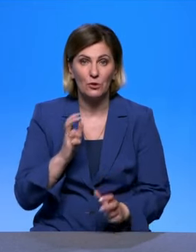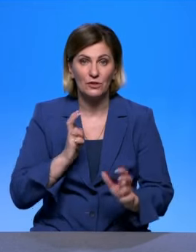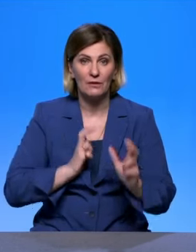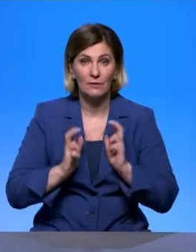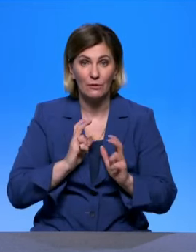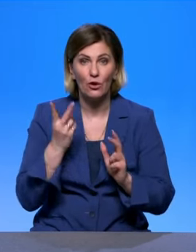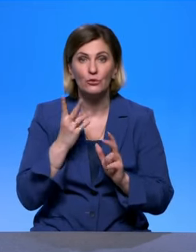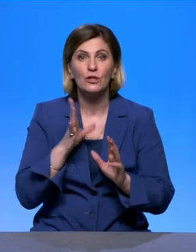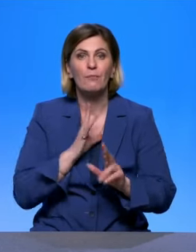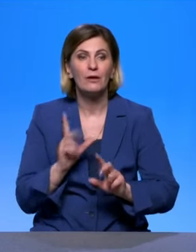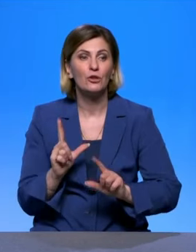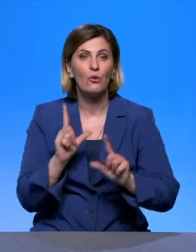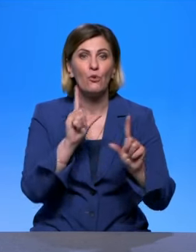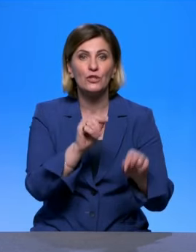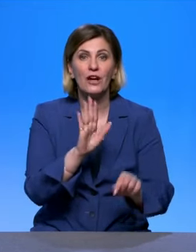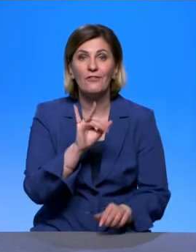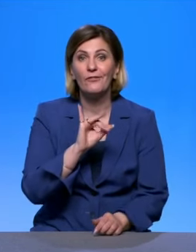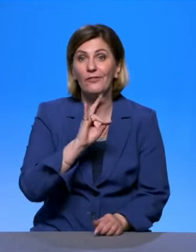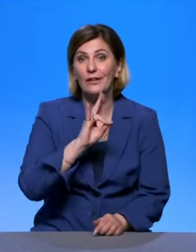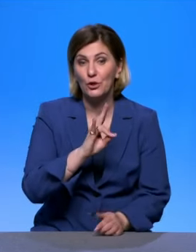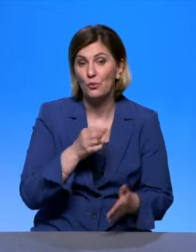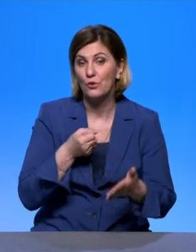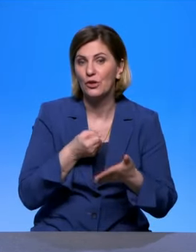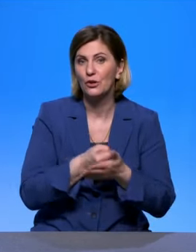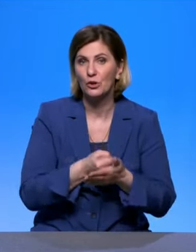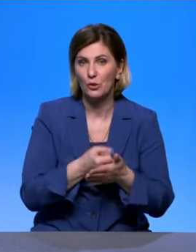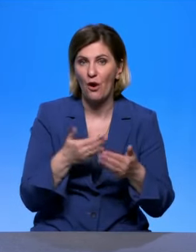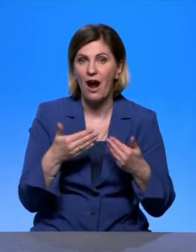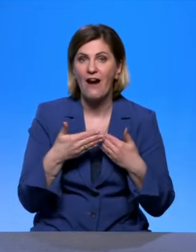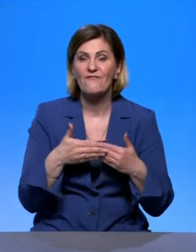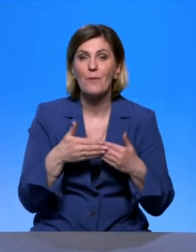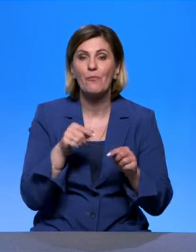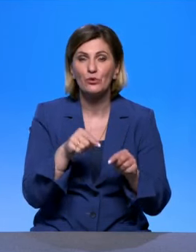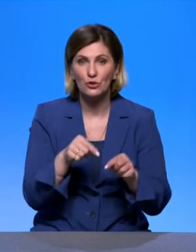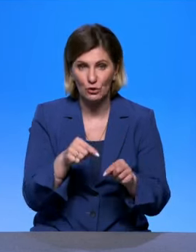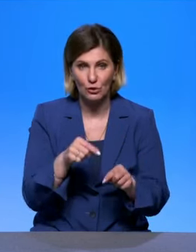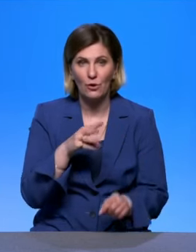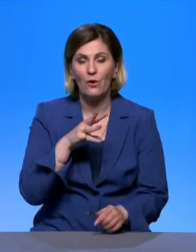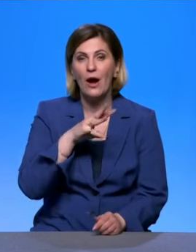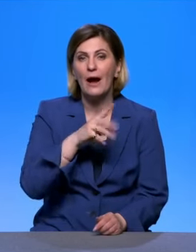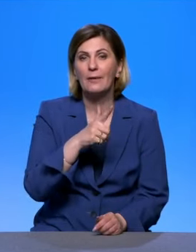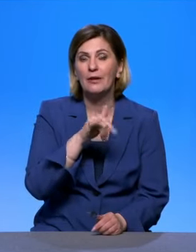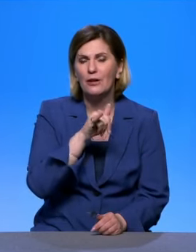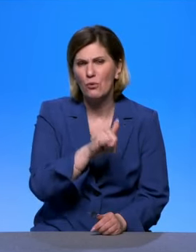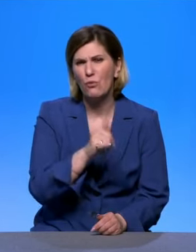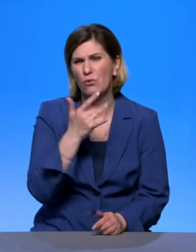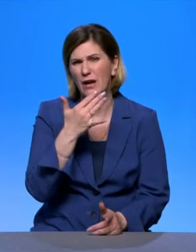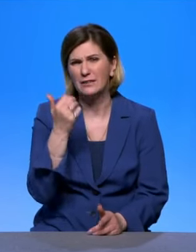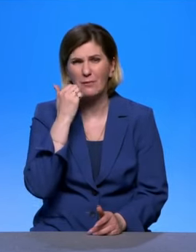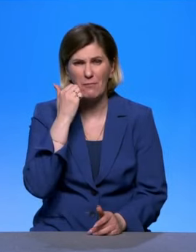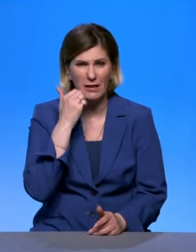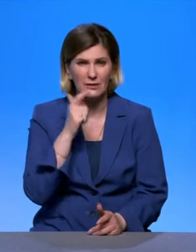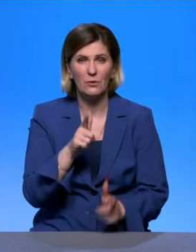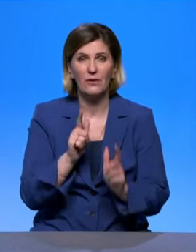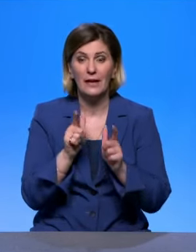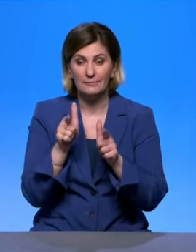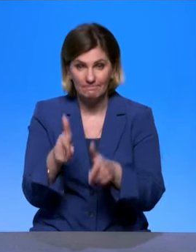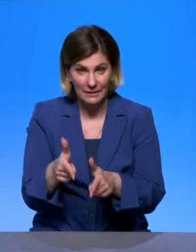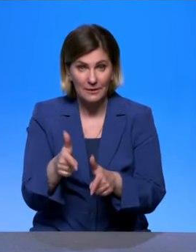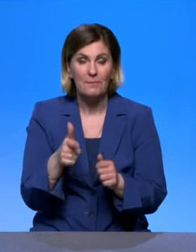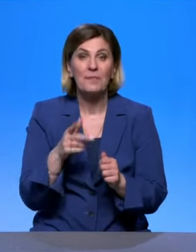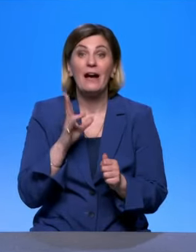в самом начале июня месяца до выпускного. Там были отдельные экзамены в МГУ, СПбГУ и московские вузы. Кто не поступил, потом ехали в